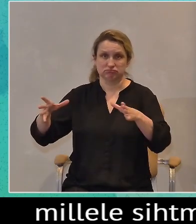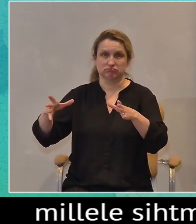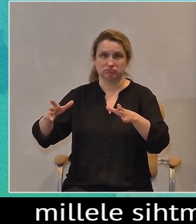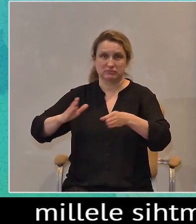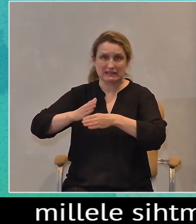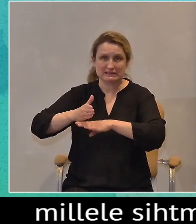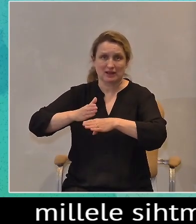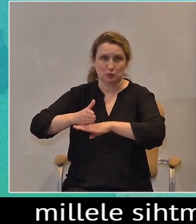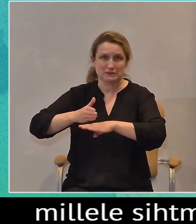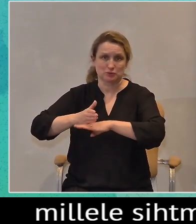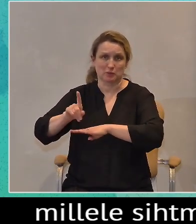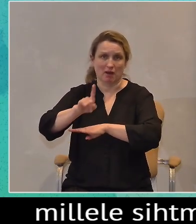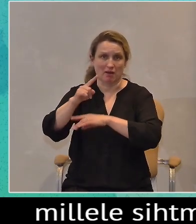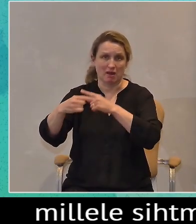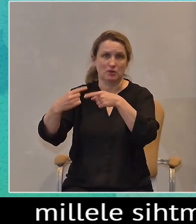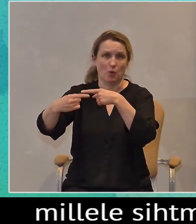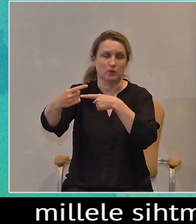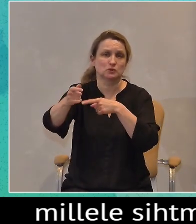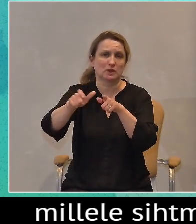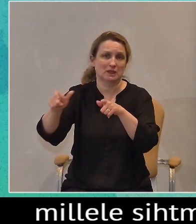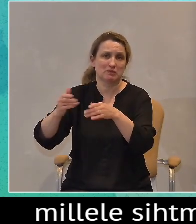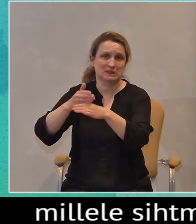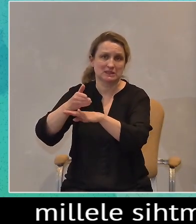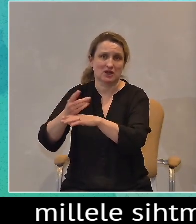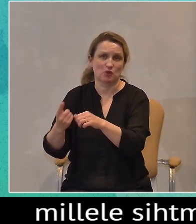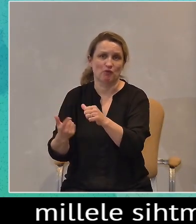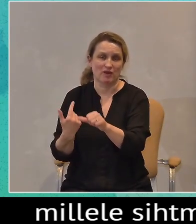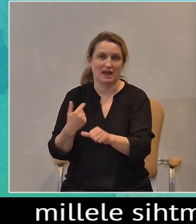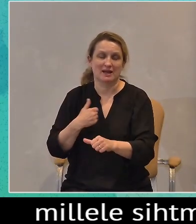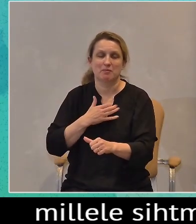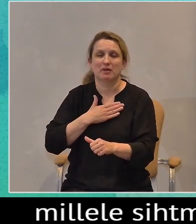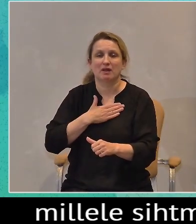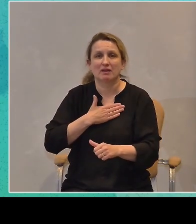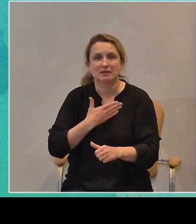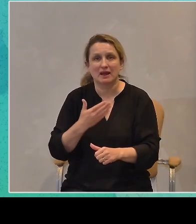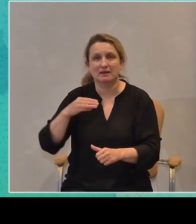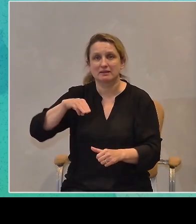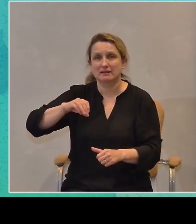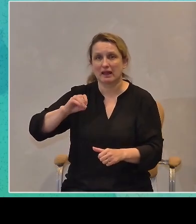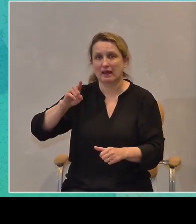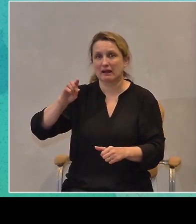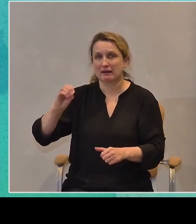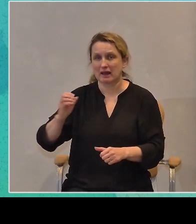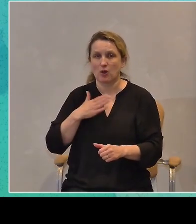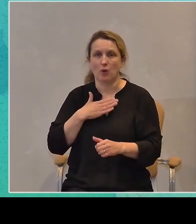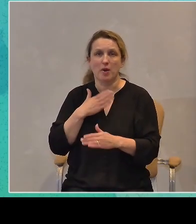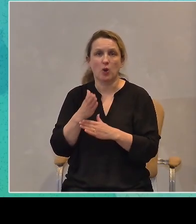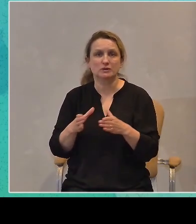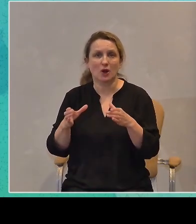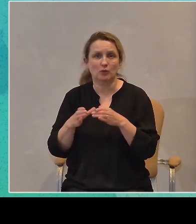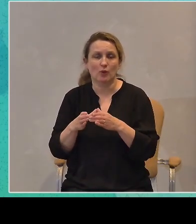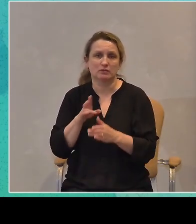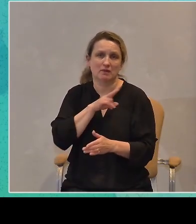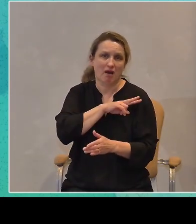lisandub kindlasti aja jooksul veel. Et ma tahan siinkohal tänada kindlasti Terjet ja enda osakonda